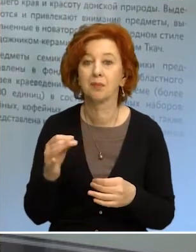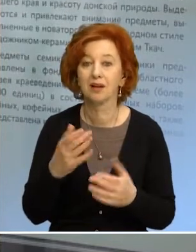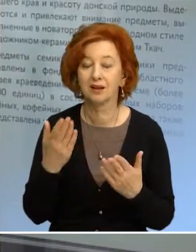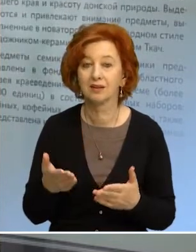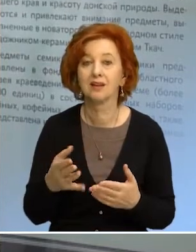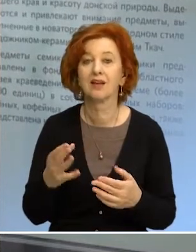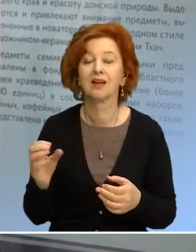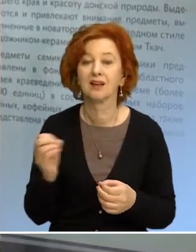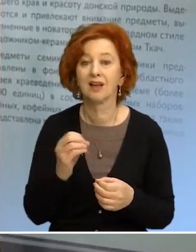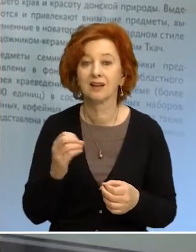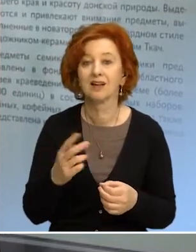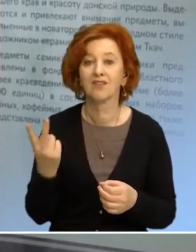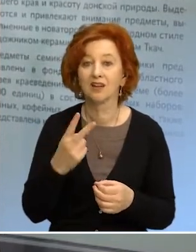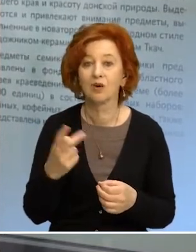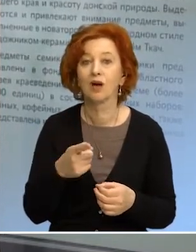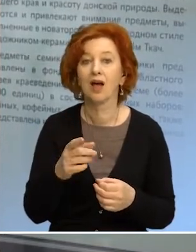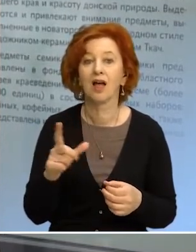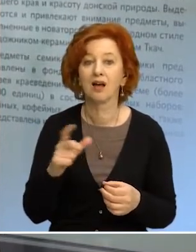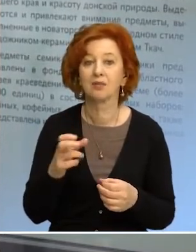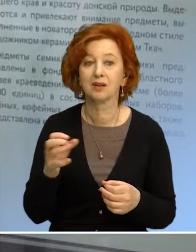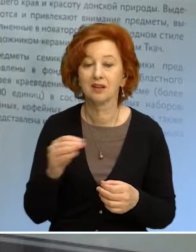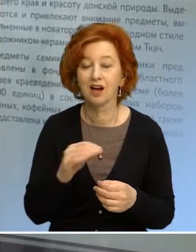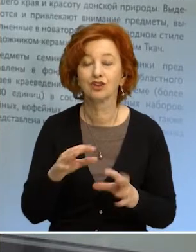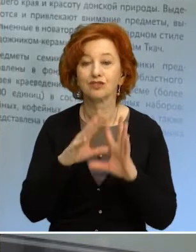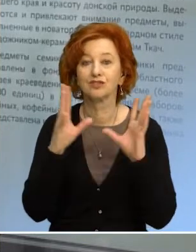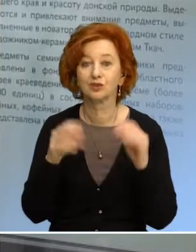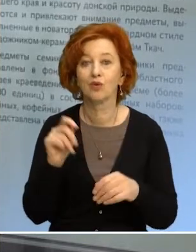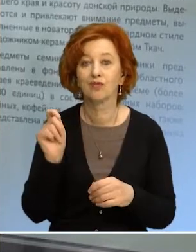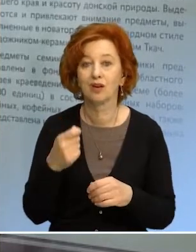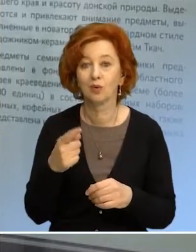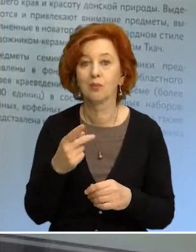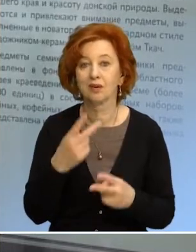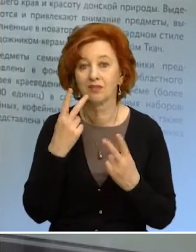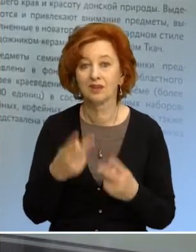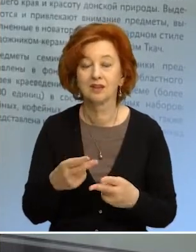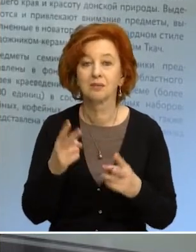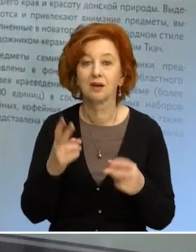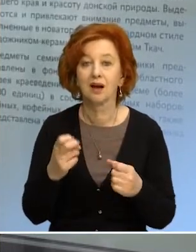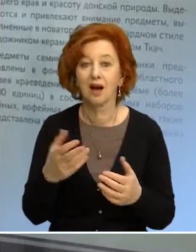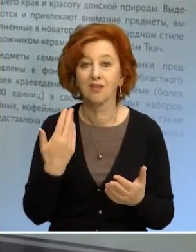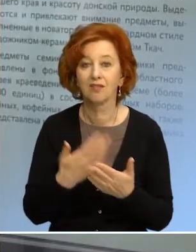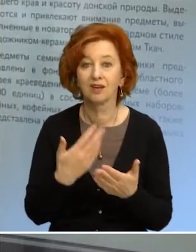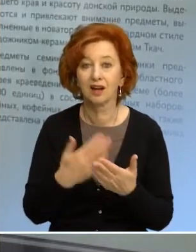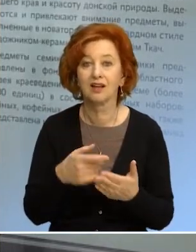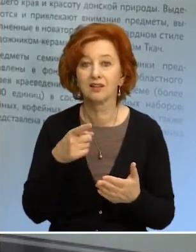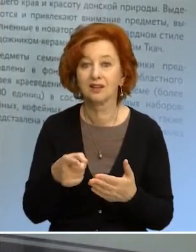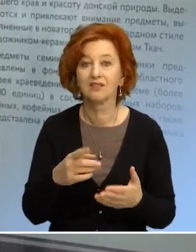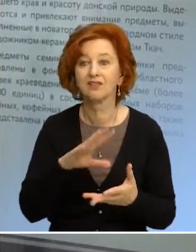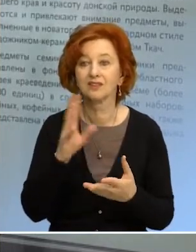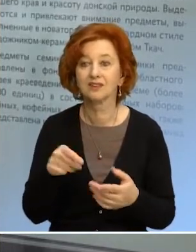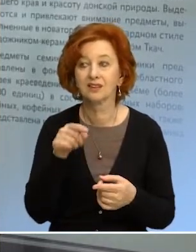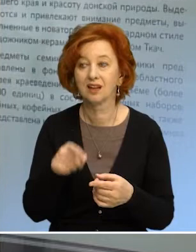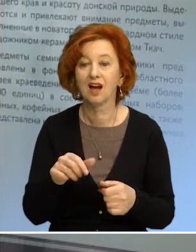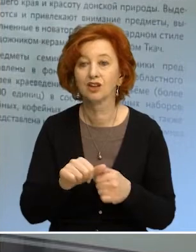императрицей Екатериной II, с Эрмитажем, с Великой Отечественной войной. И вот мы видим, как выглядела та